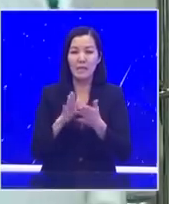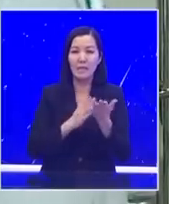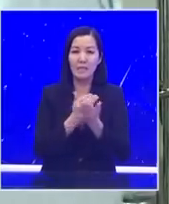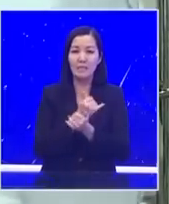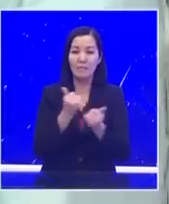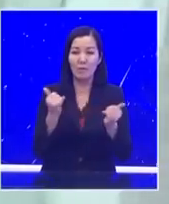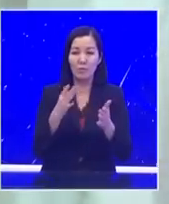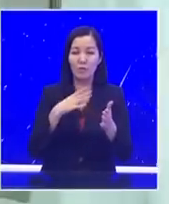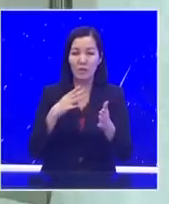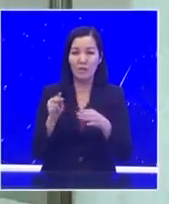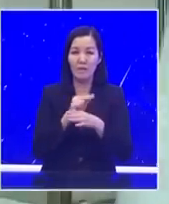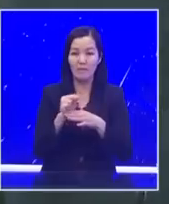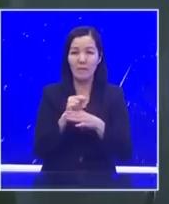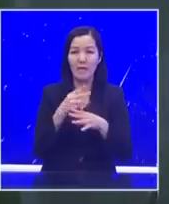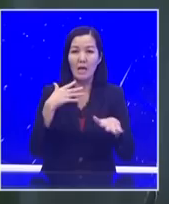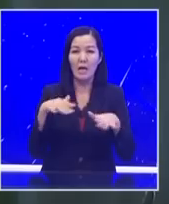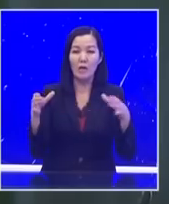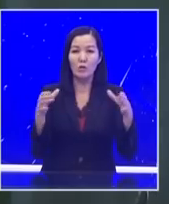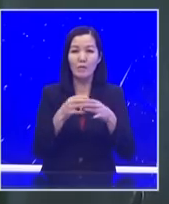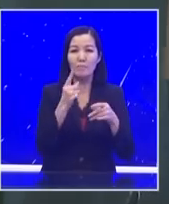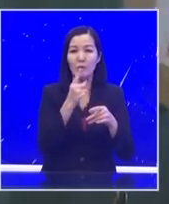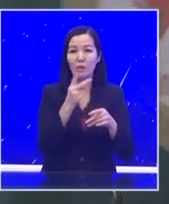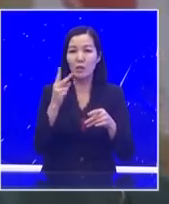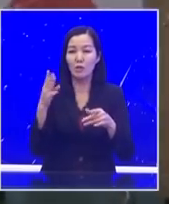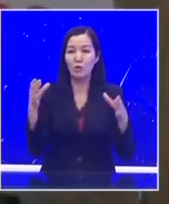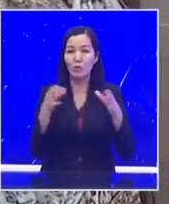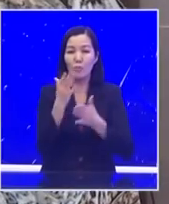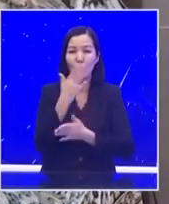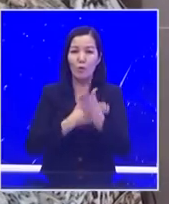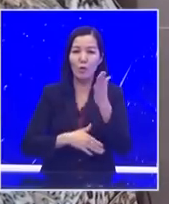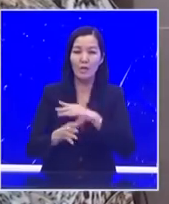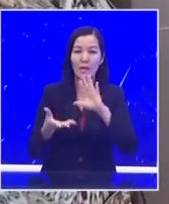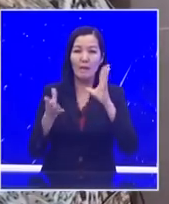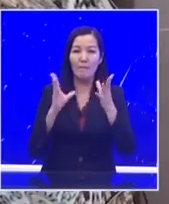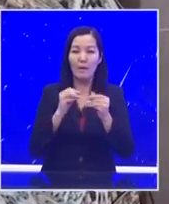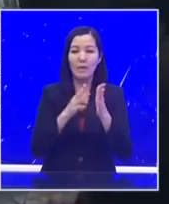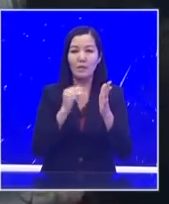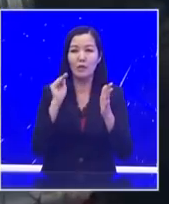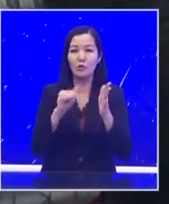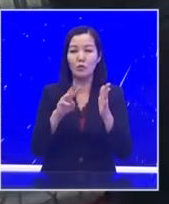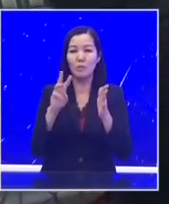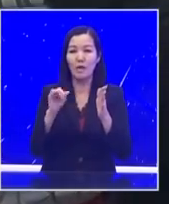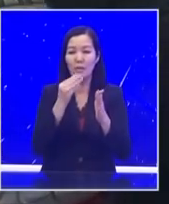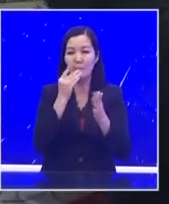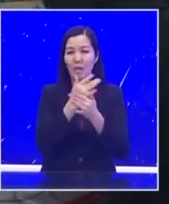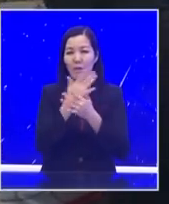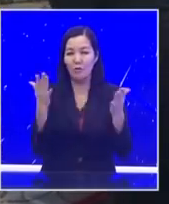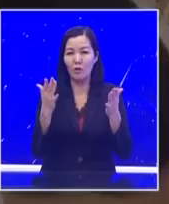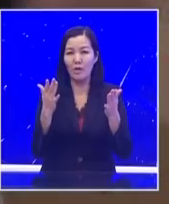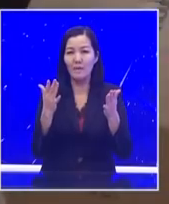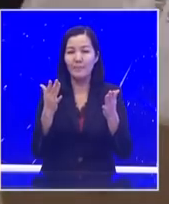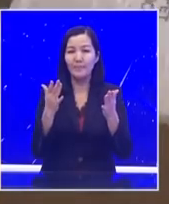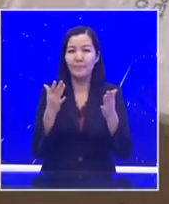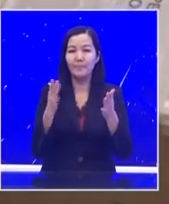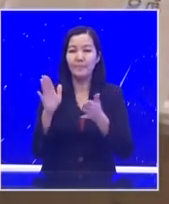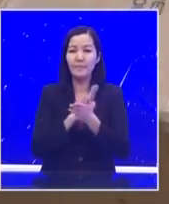Төртіншісі, әлжуаз отбастары, 1, 2, 3 топ мүгедектері, бас аяғы 800 мың адам азық түліктік тұрмыстық